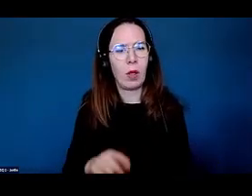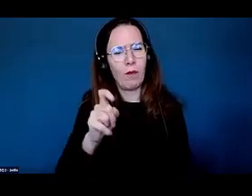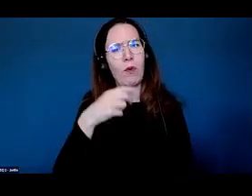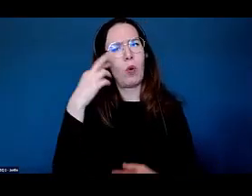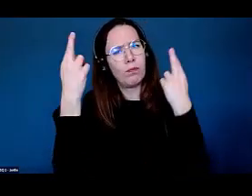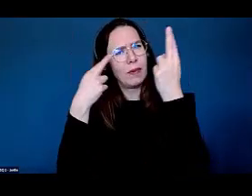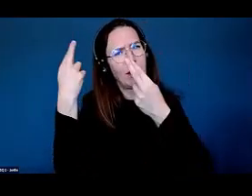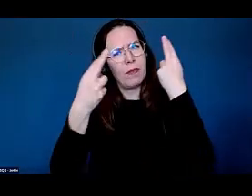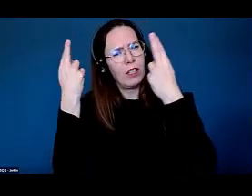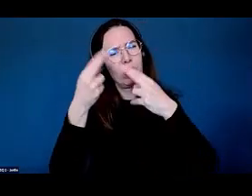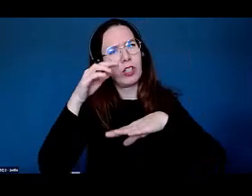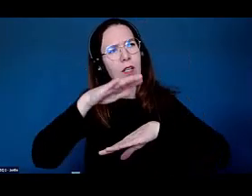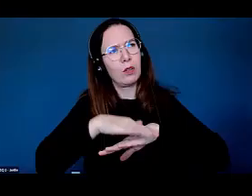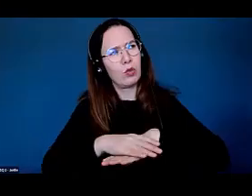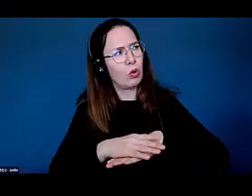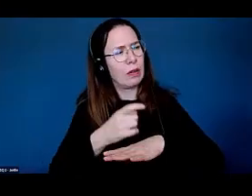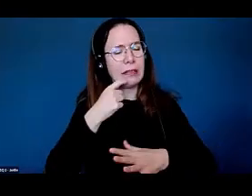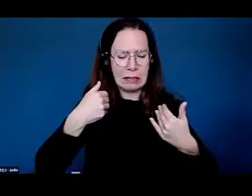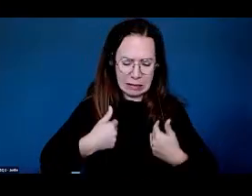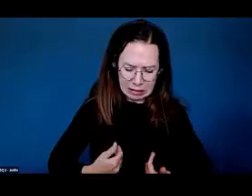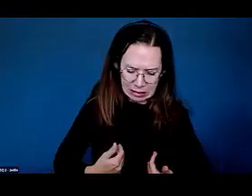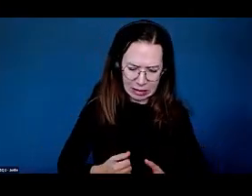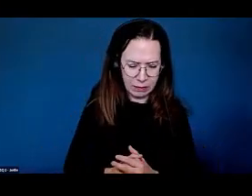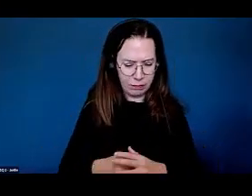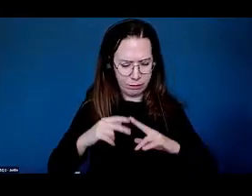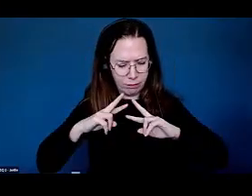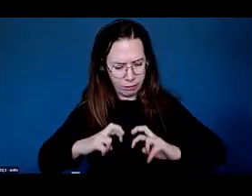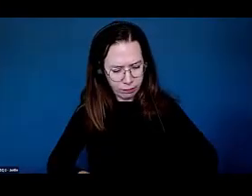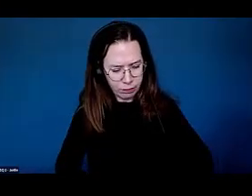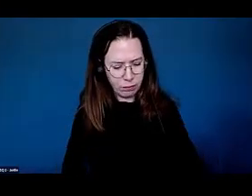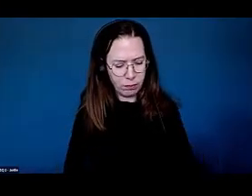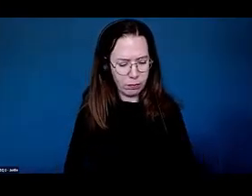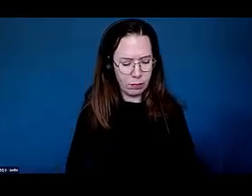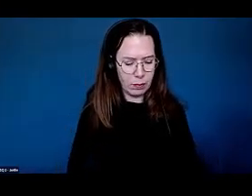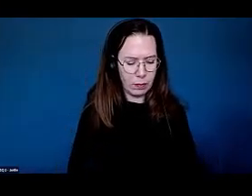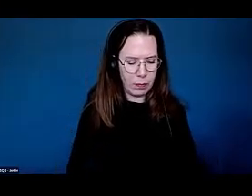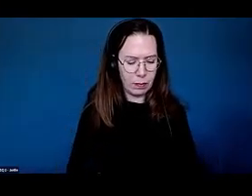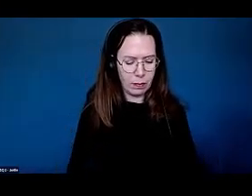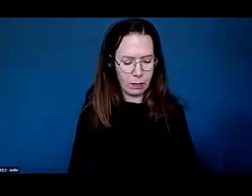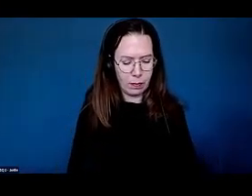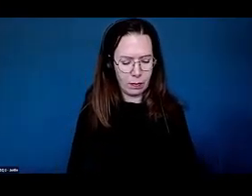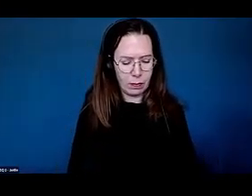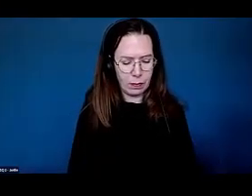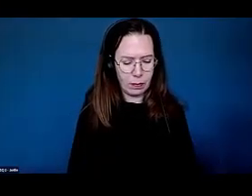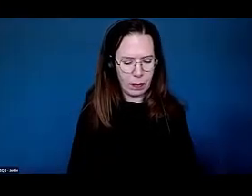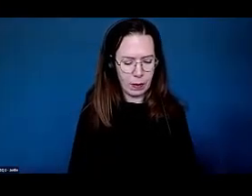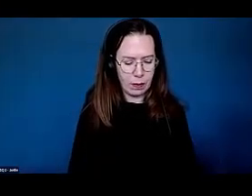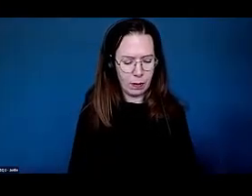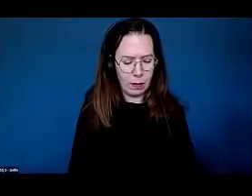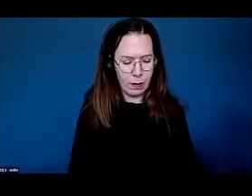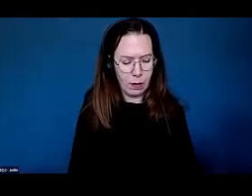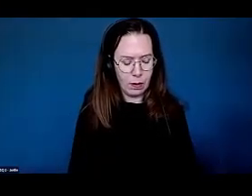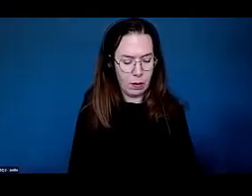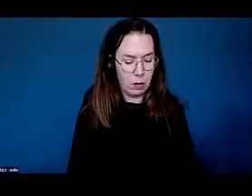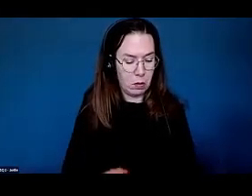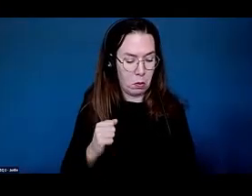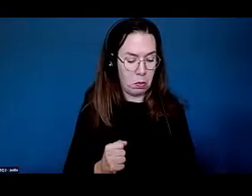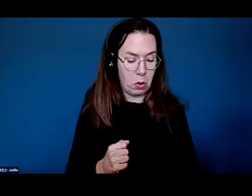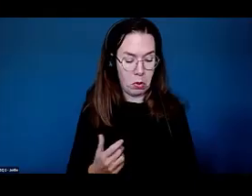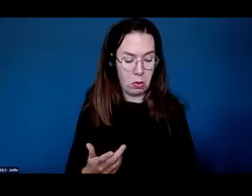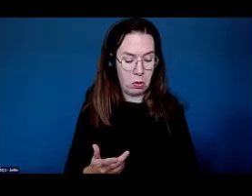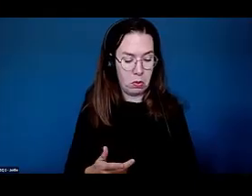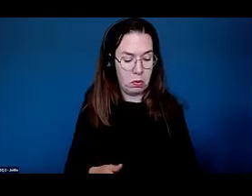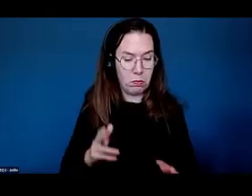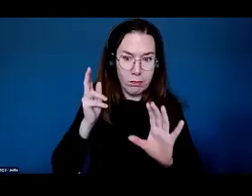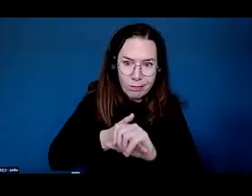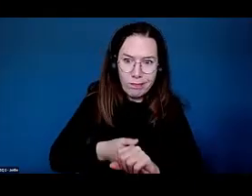pense qu'il faut réfléchir aussi à la personne qu'on est, où est-ce qu'on se situe, et est-ce qu'on peut